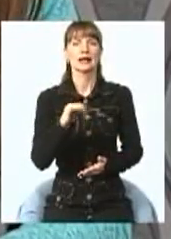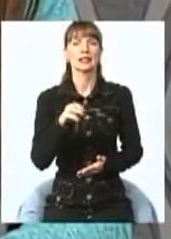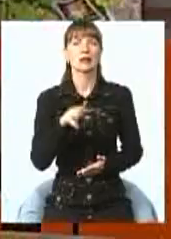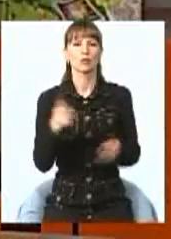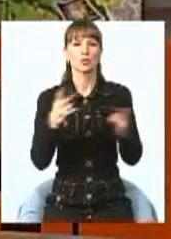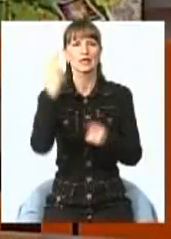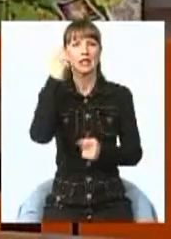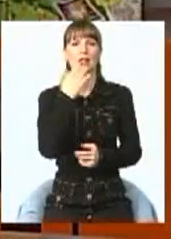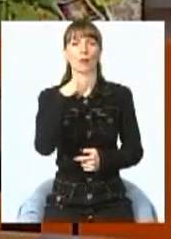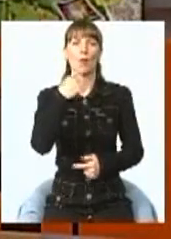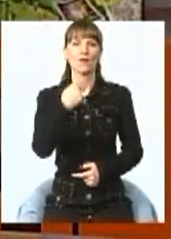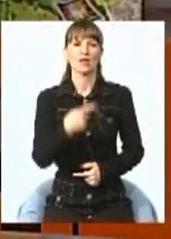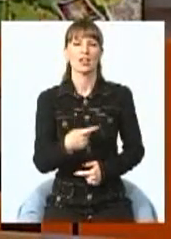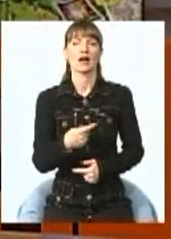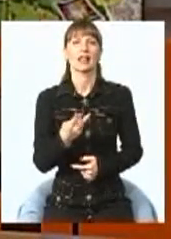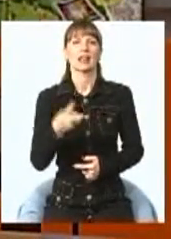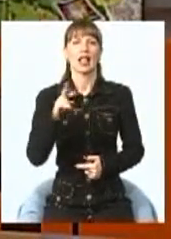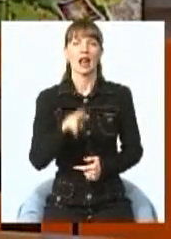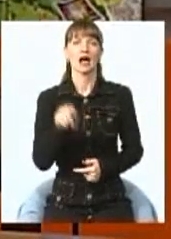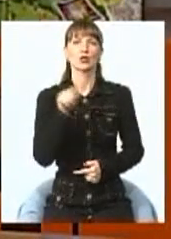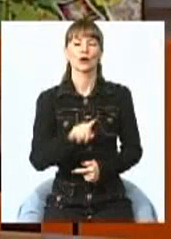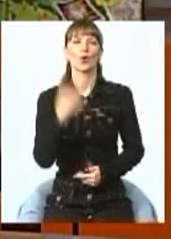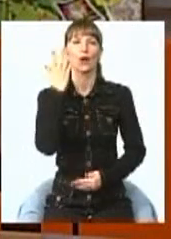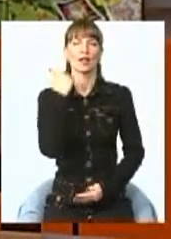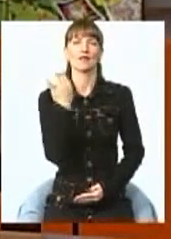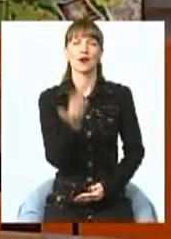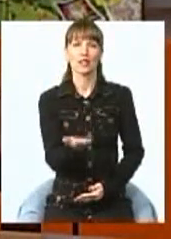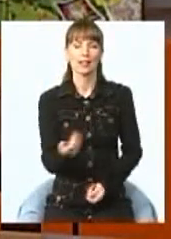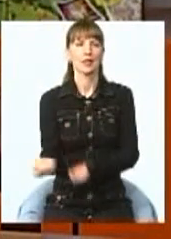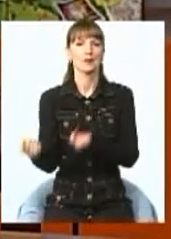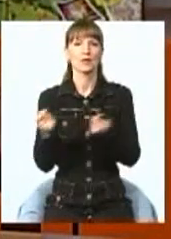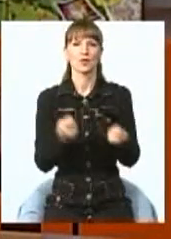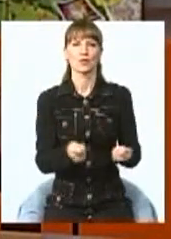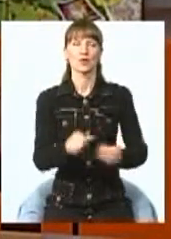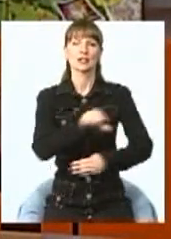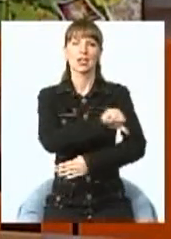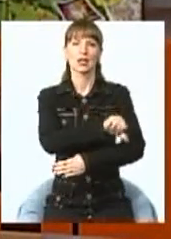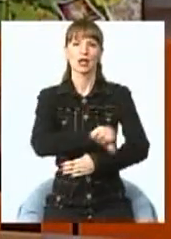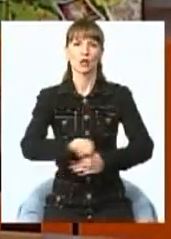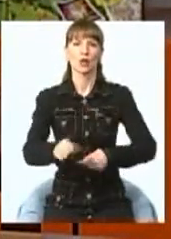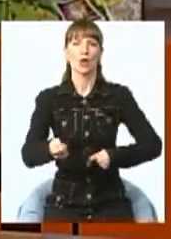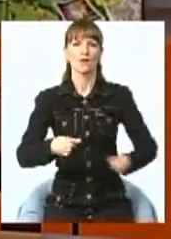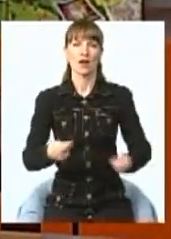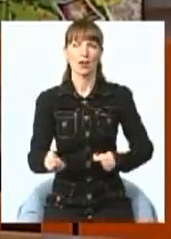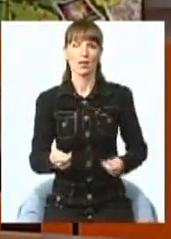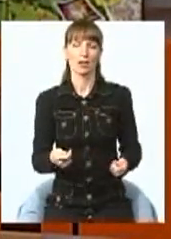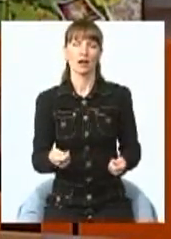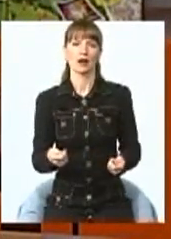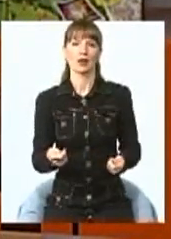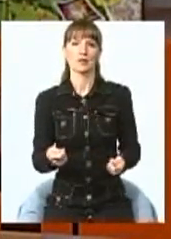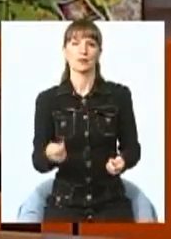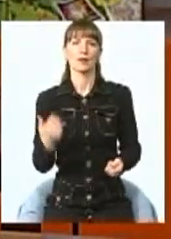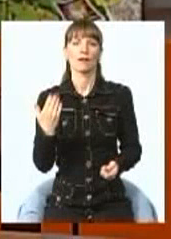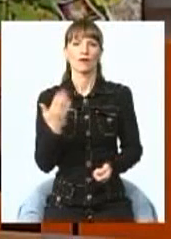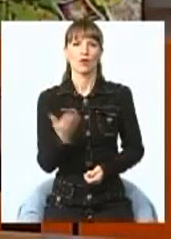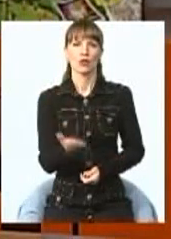мови? Для того, коли вони привозять за кордон товар,